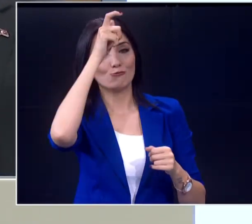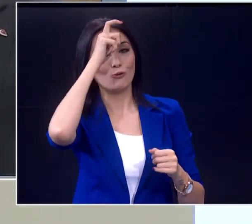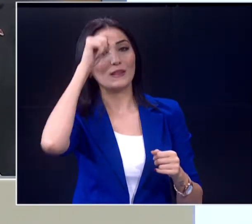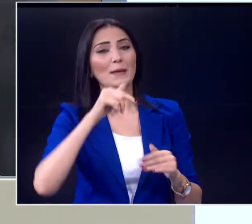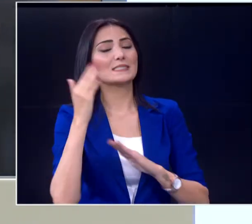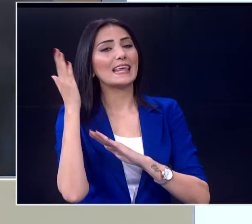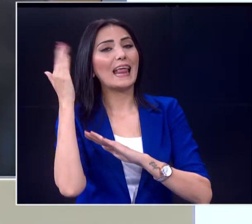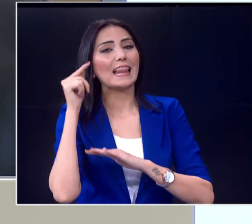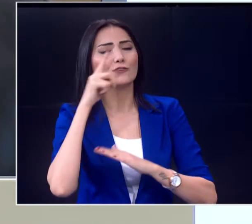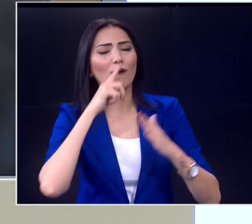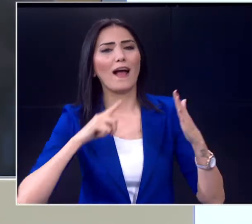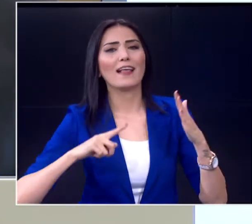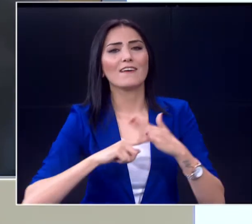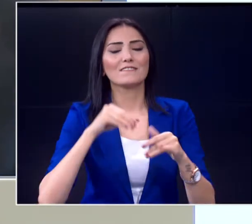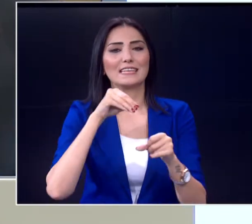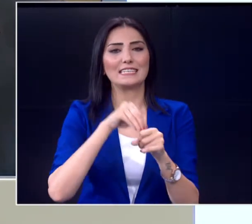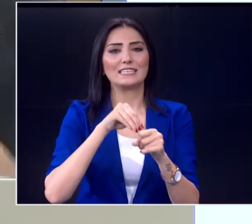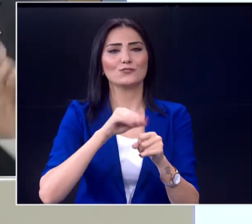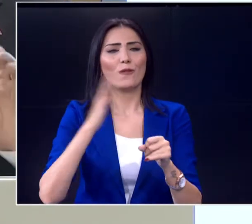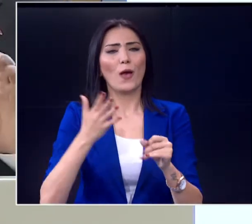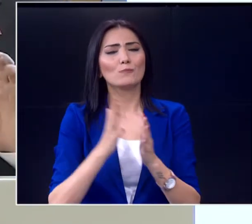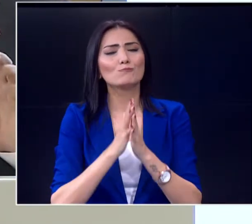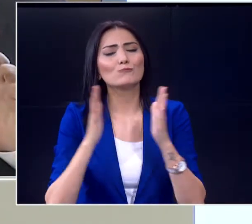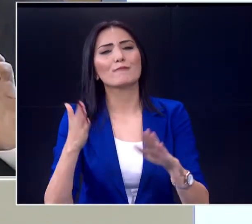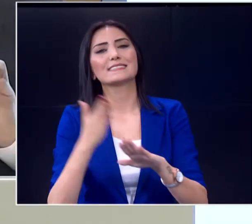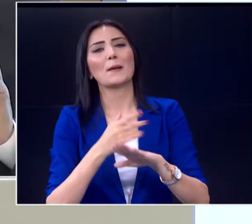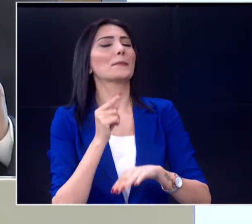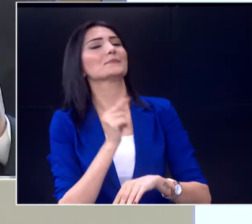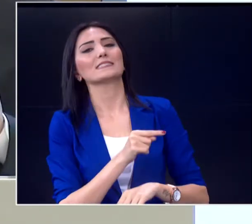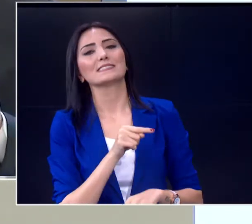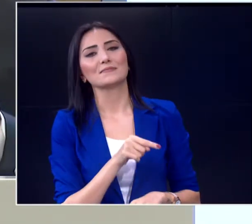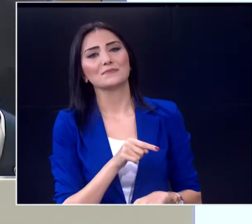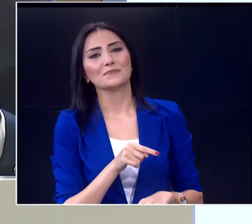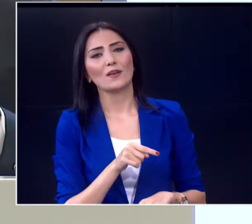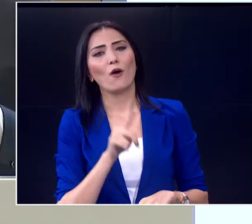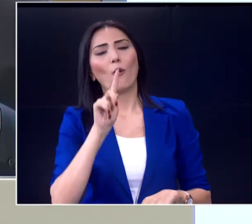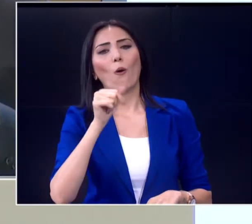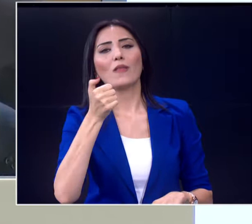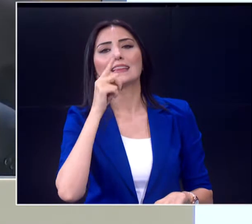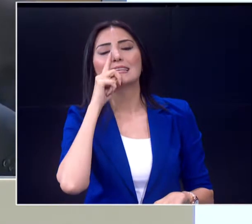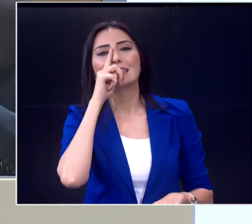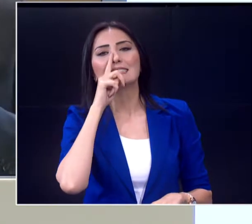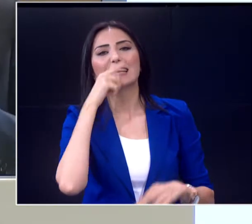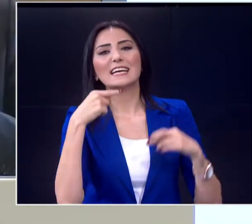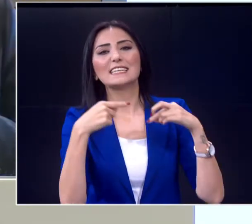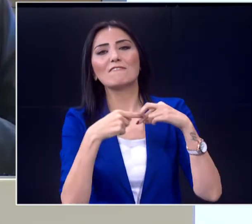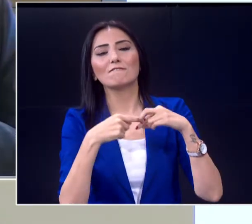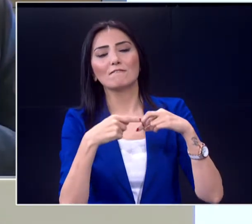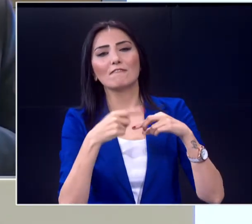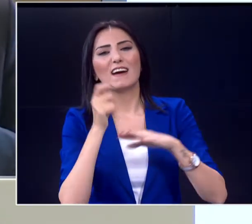ülkemizin gelecek hedefleri için en büyük kaynaktır. 16 Nisan